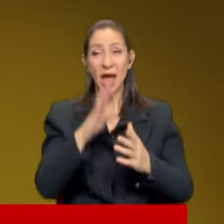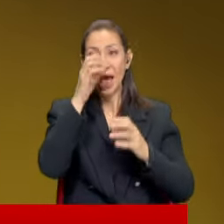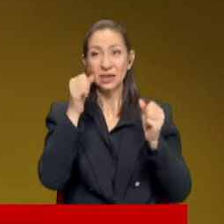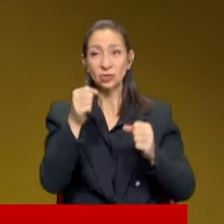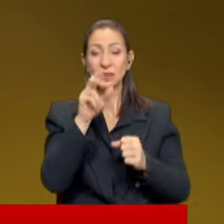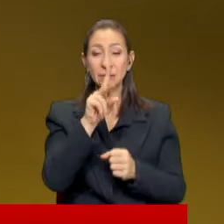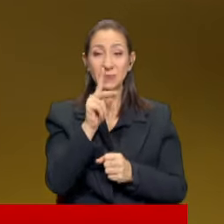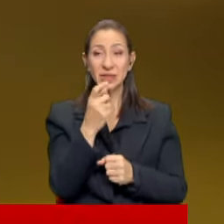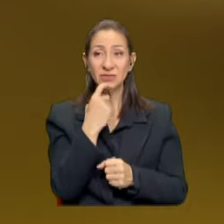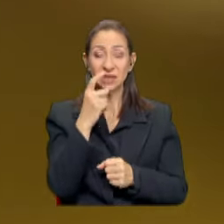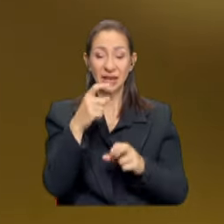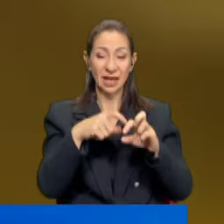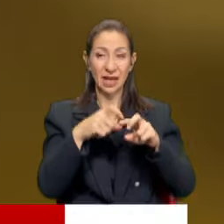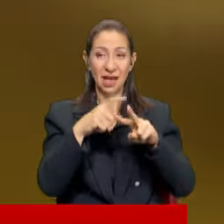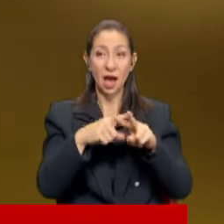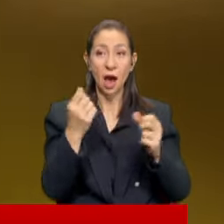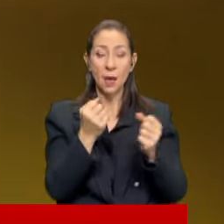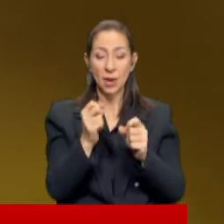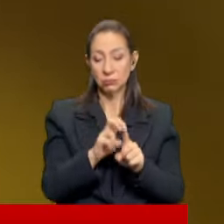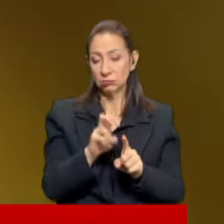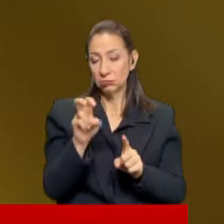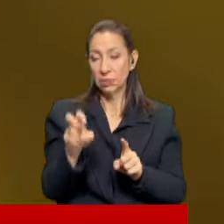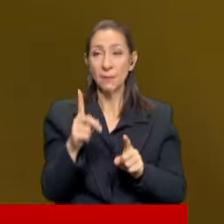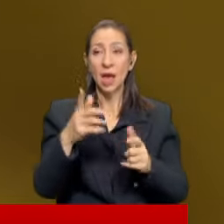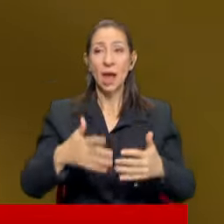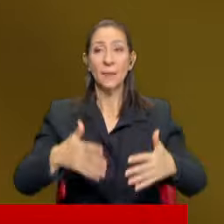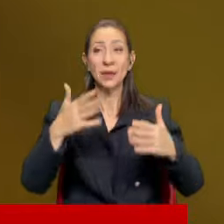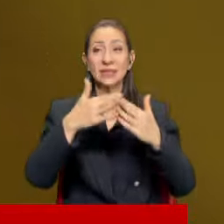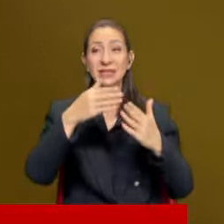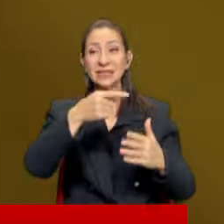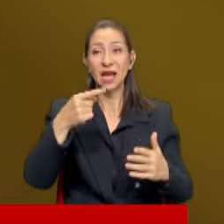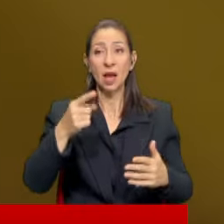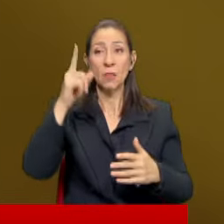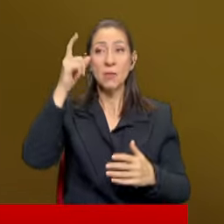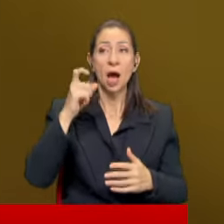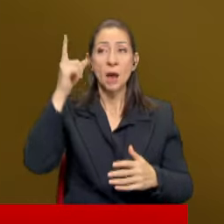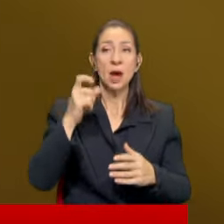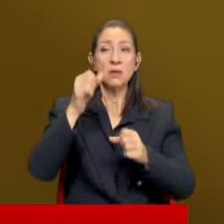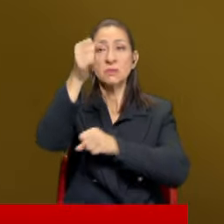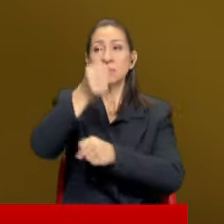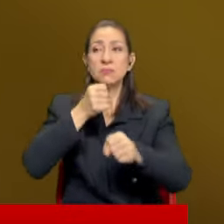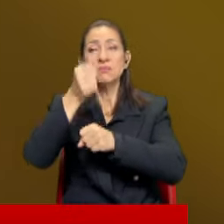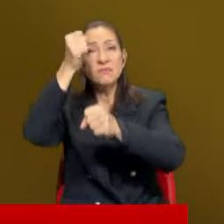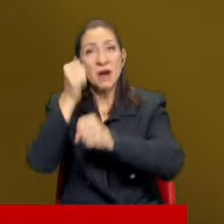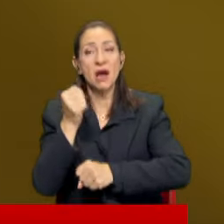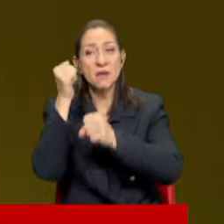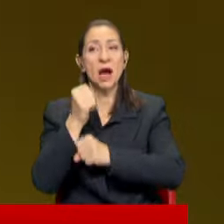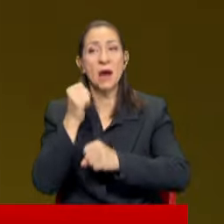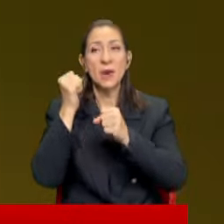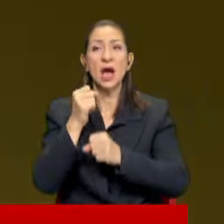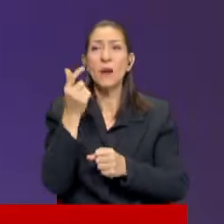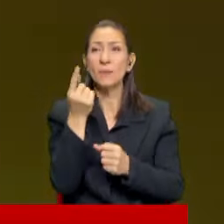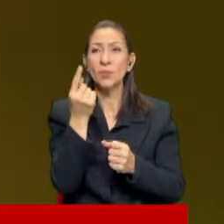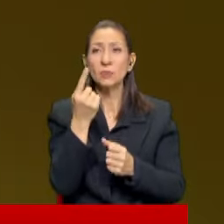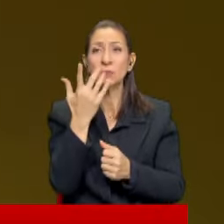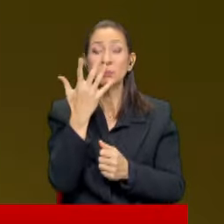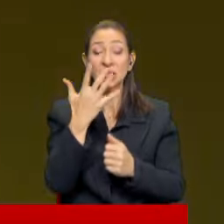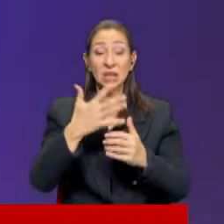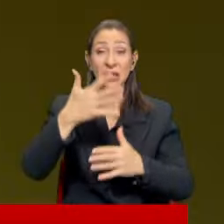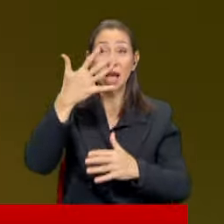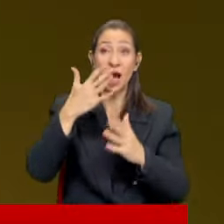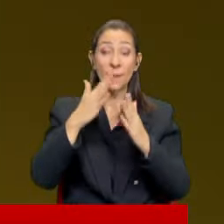Erzurum'da 21 yaşındaki R.A. aracından inip bir apartman dairesine ve havaya pompalı tüfekle ateş açtı. Saçmalar 5